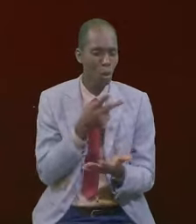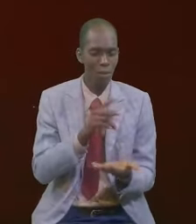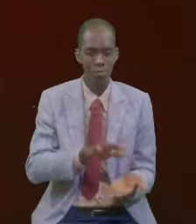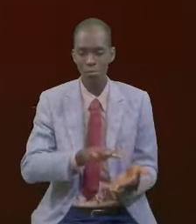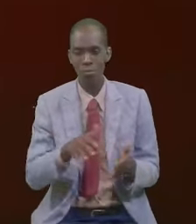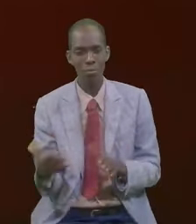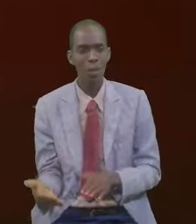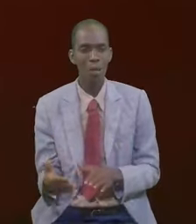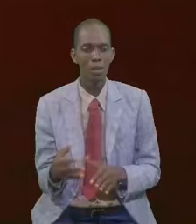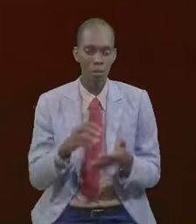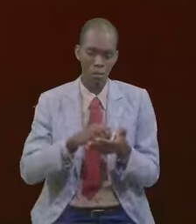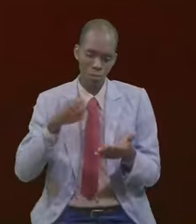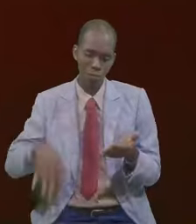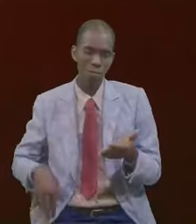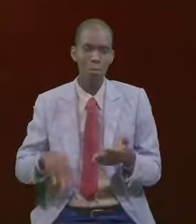déracinés,